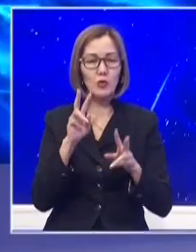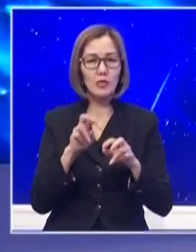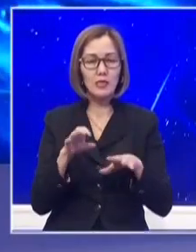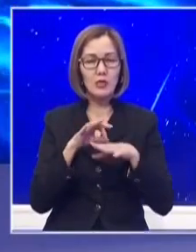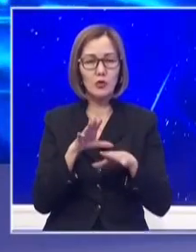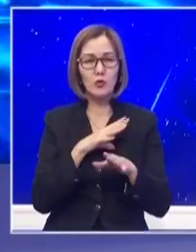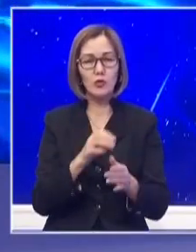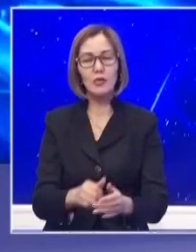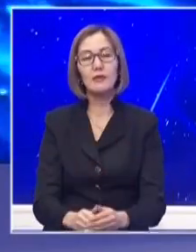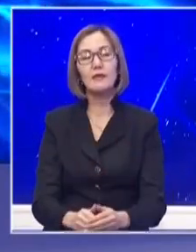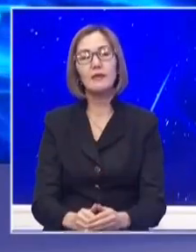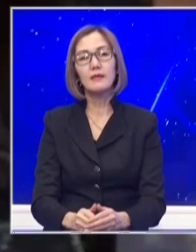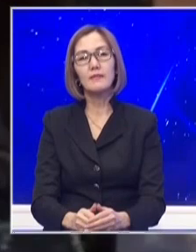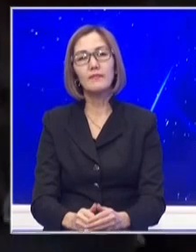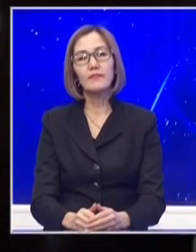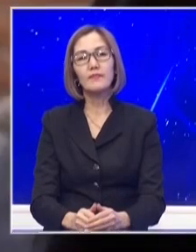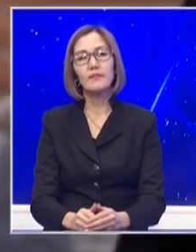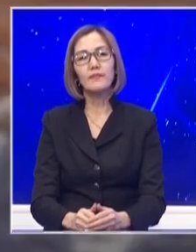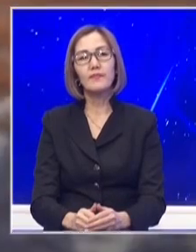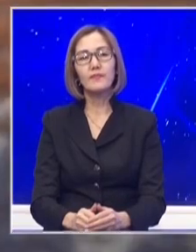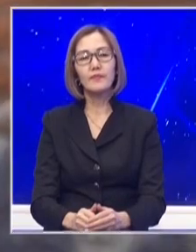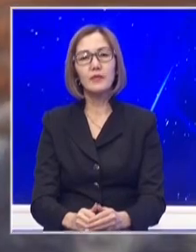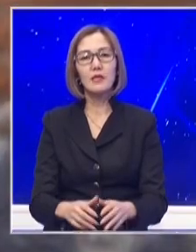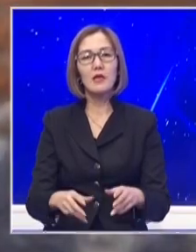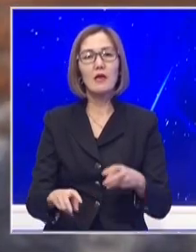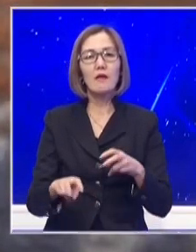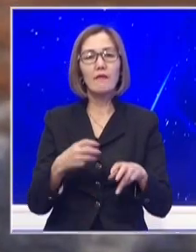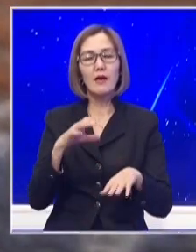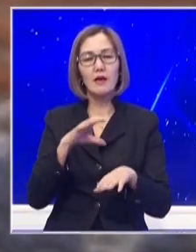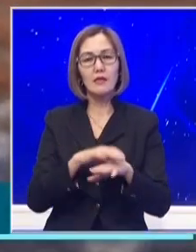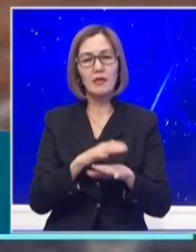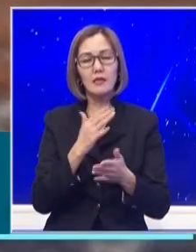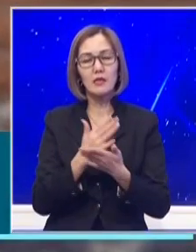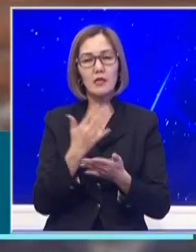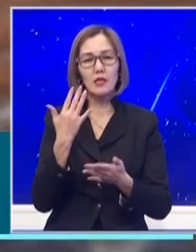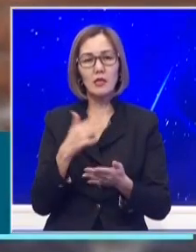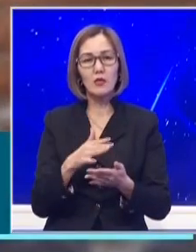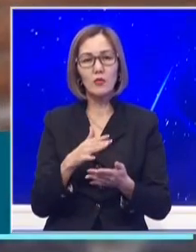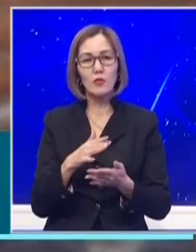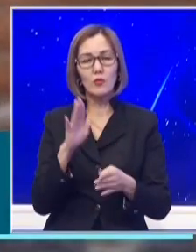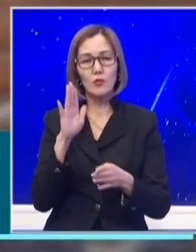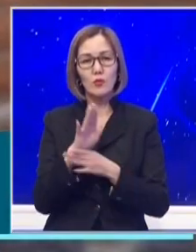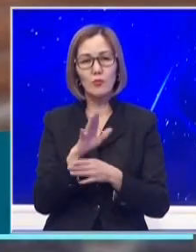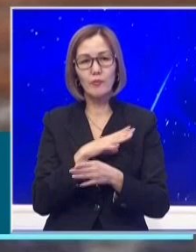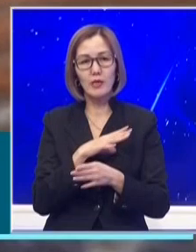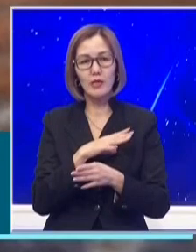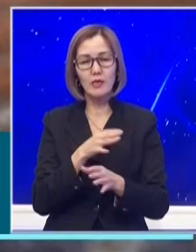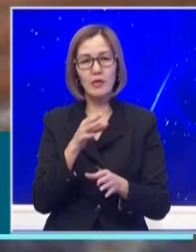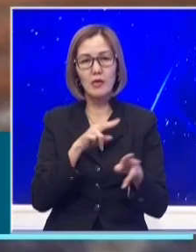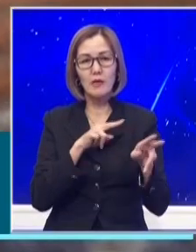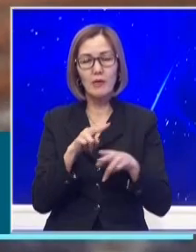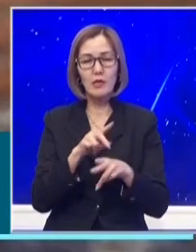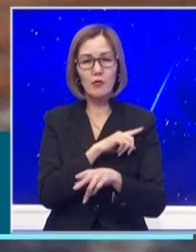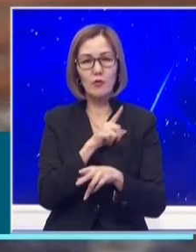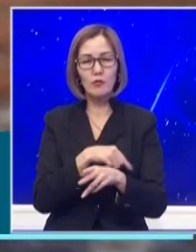жуық тексеріс жүргізген. Анықталған бұзушылықтарды жою бойынша 50 ұйғарым берілді. Су тұтынудың бақылауды күшейту